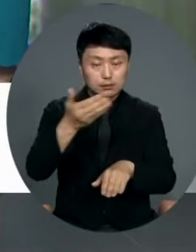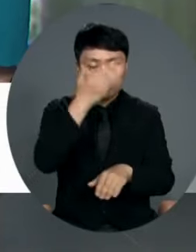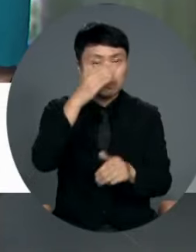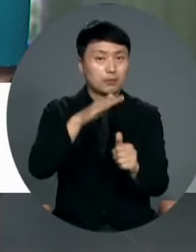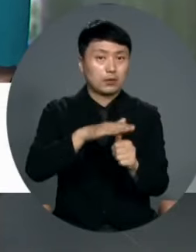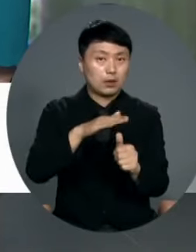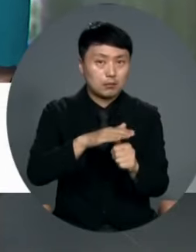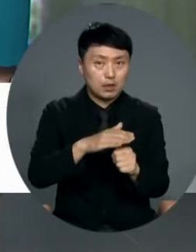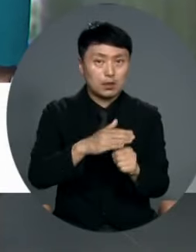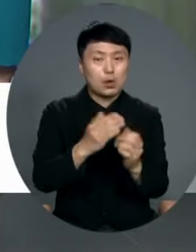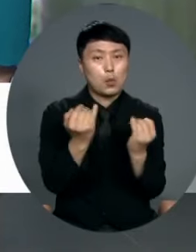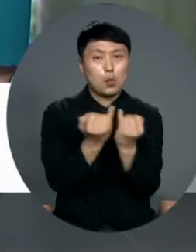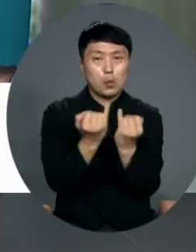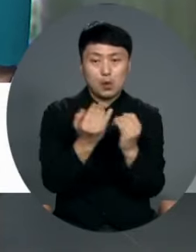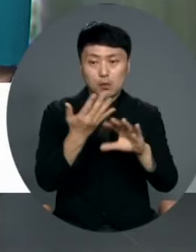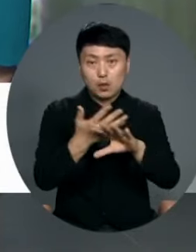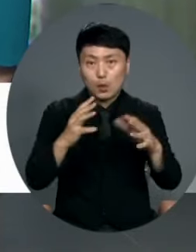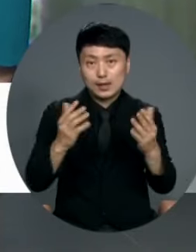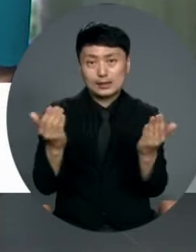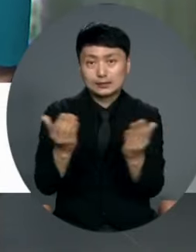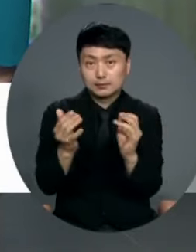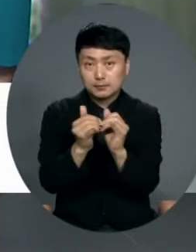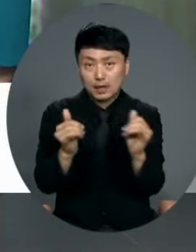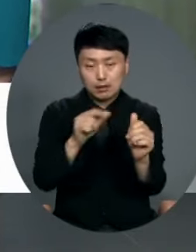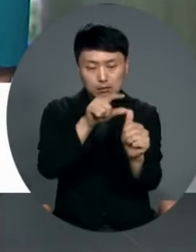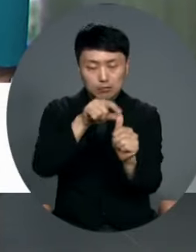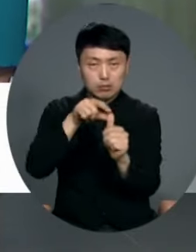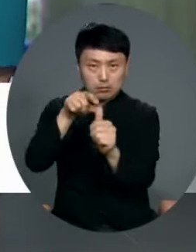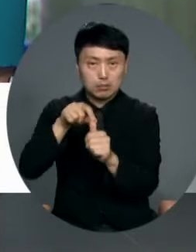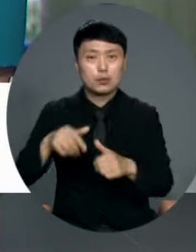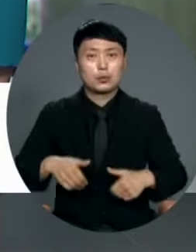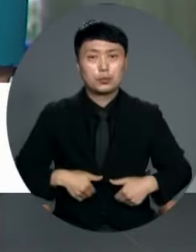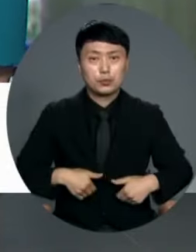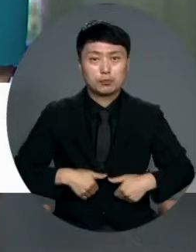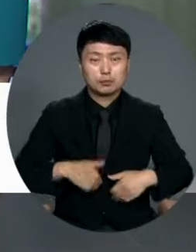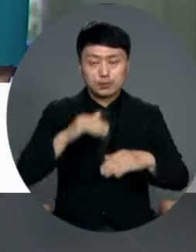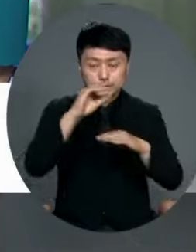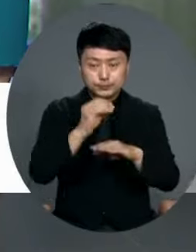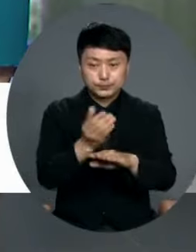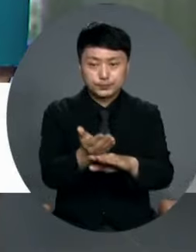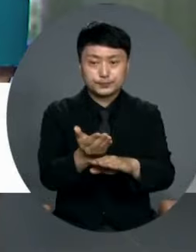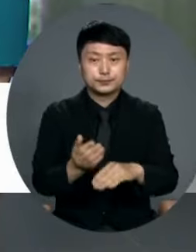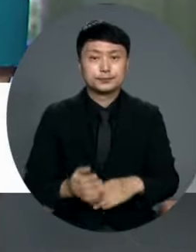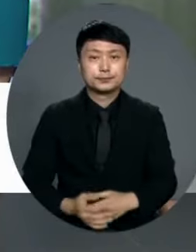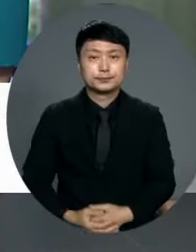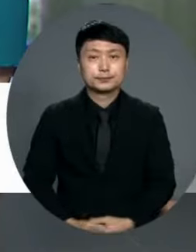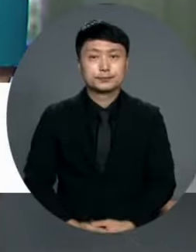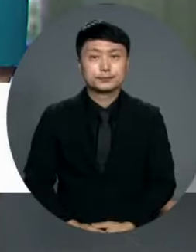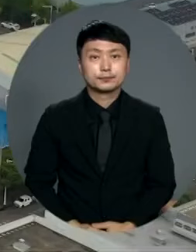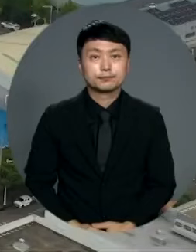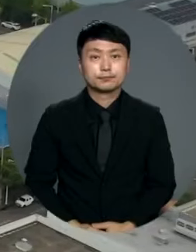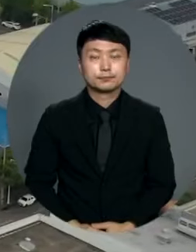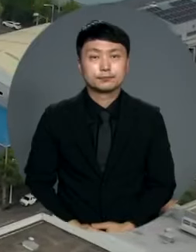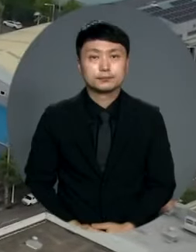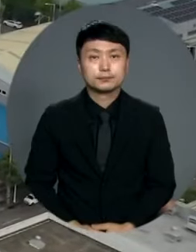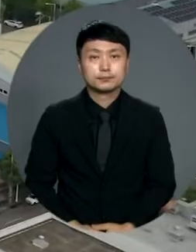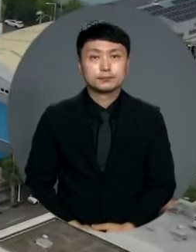청년, 여성, 또 외국인 취업을 확대해야 한다는 지적이 나옵니다. 도건엽 기자가 보도합니다.